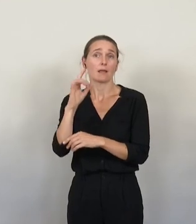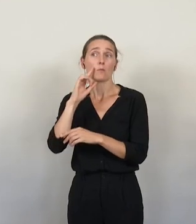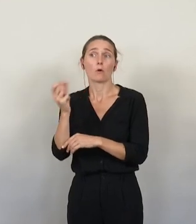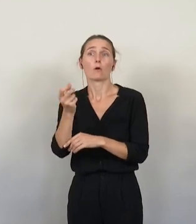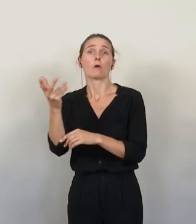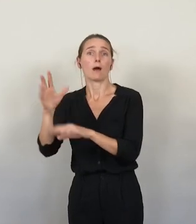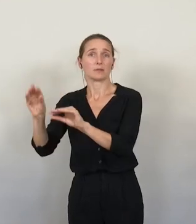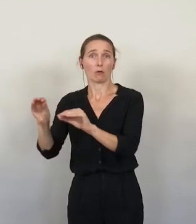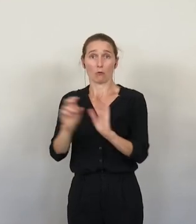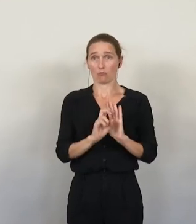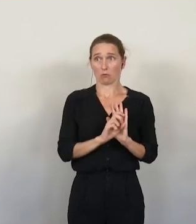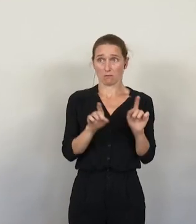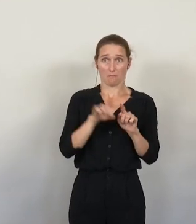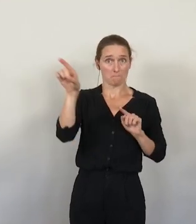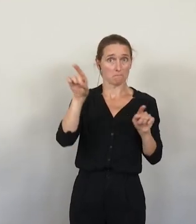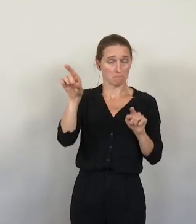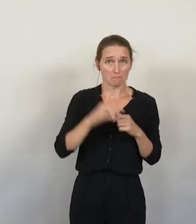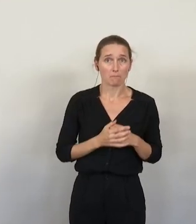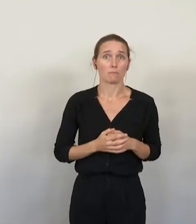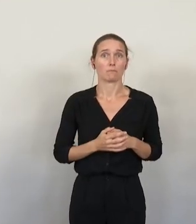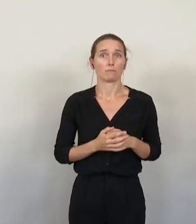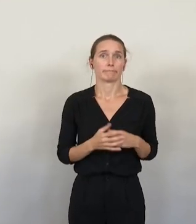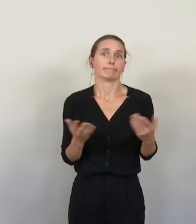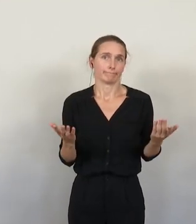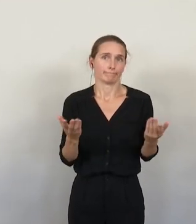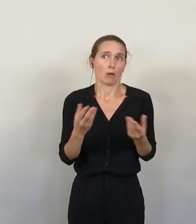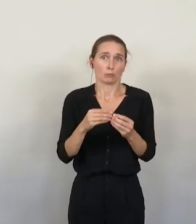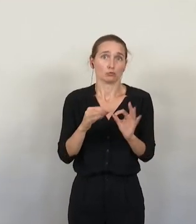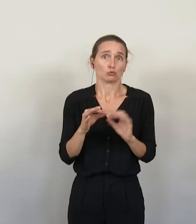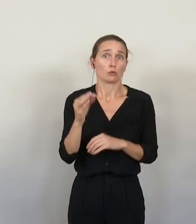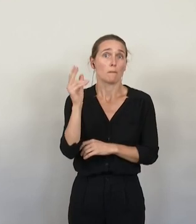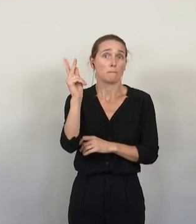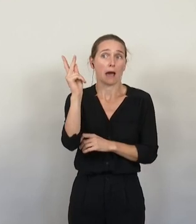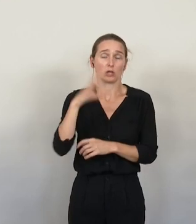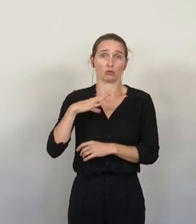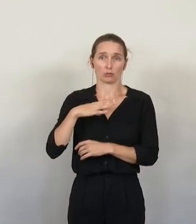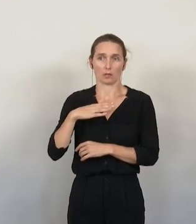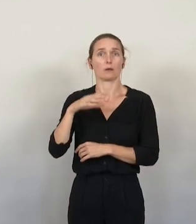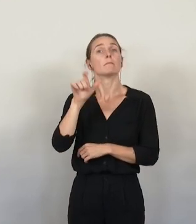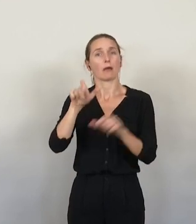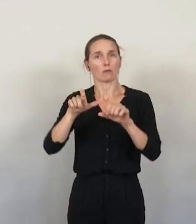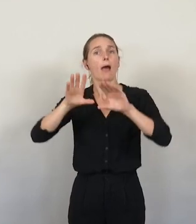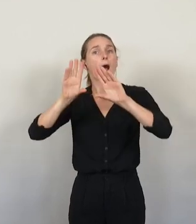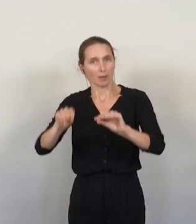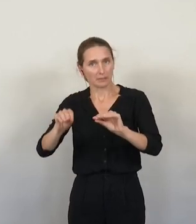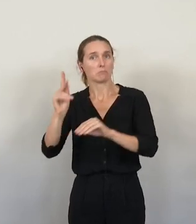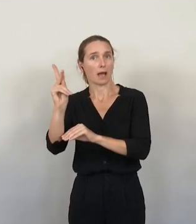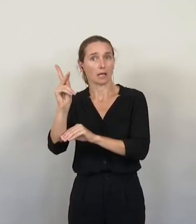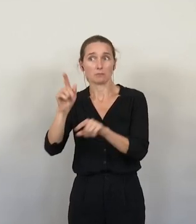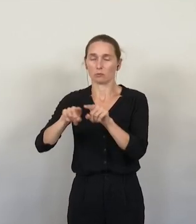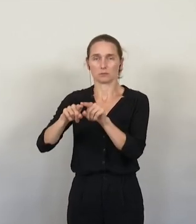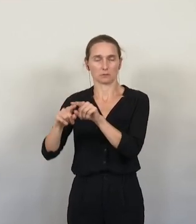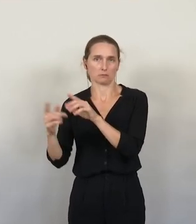Paris a non seulement des habitantes et des habitants mais également des visiteurs quotidiens dans un nombre qui nous